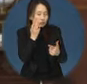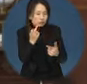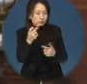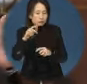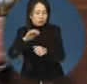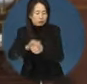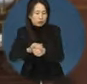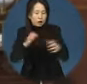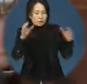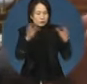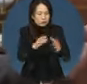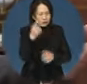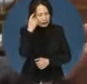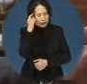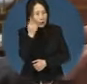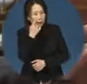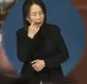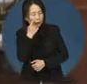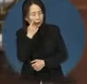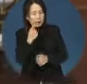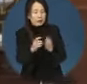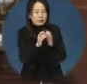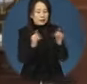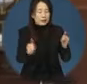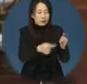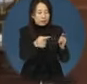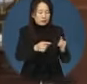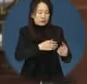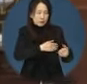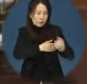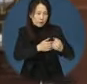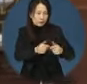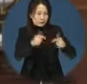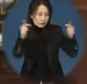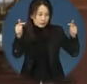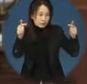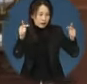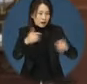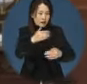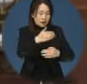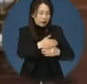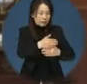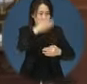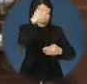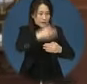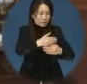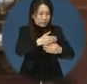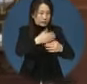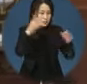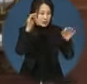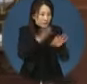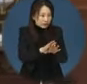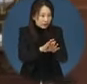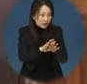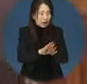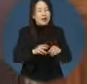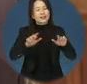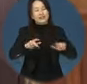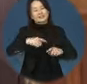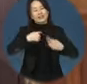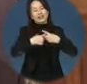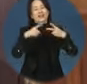모든 권한을 좀 풀어 타 그렇게 까지 다 칸막이 있던거 없었다 그렇습니다 이제 좀 이해가 됩니다 그래서 제 들이